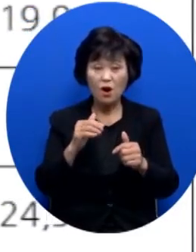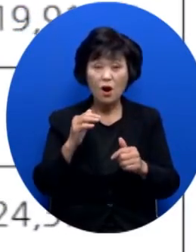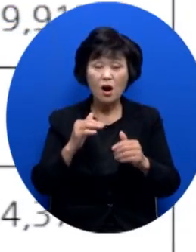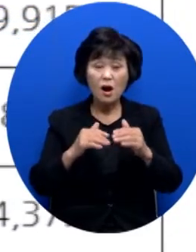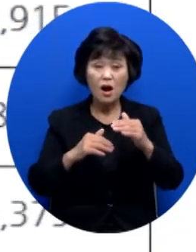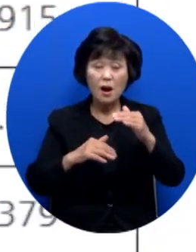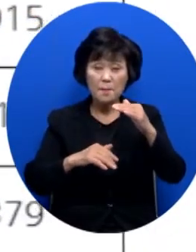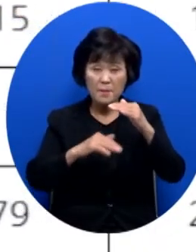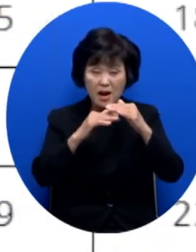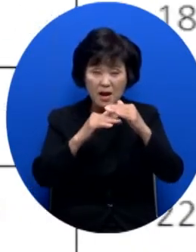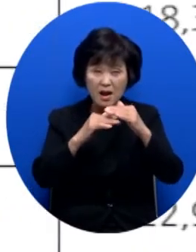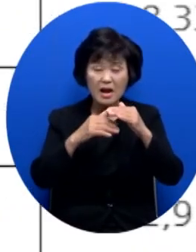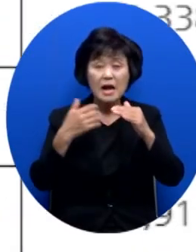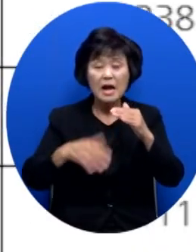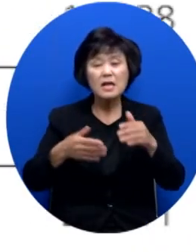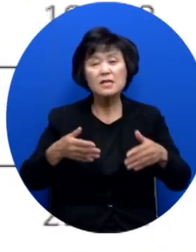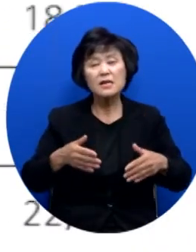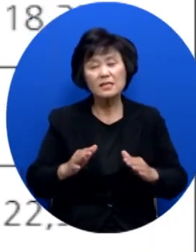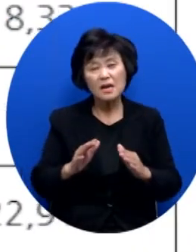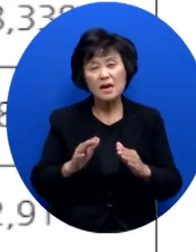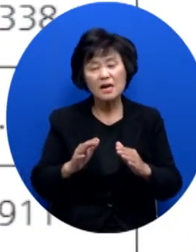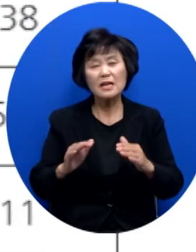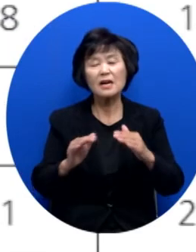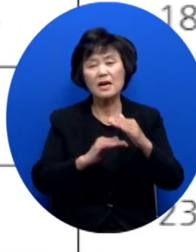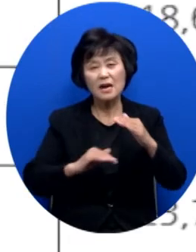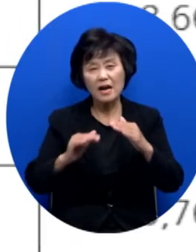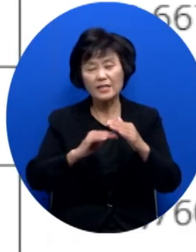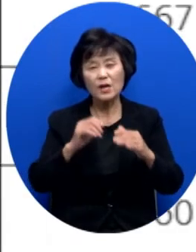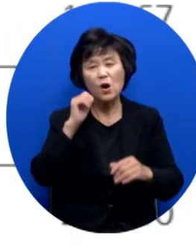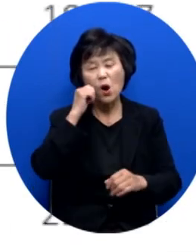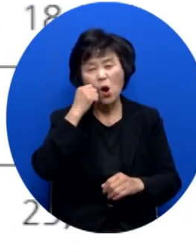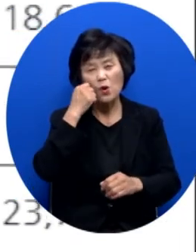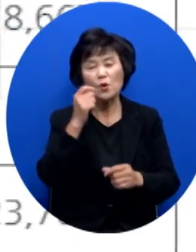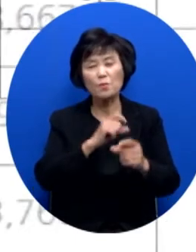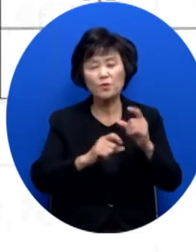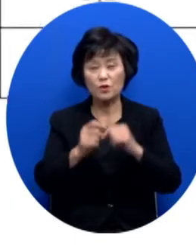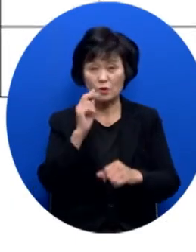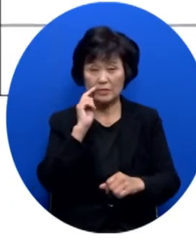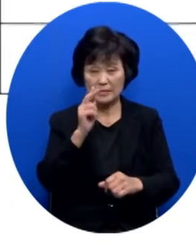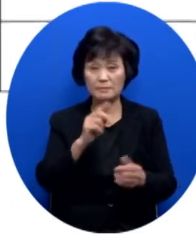부담이 가중될 것이라는 지적이 나오고 있습니다. 지금까지 소셜브리핑 크리스천을 위한 세상북이었습니다.